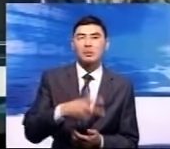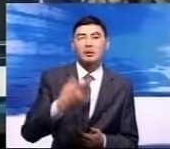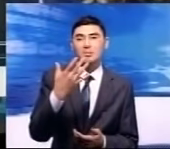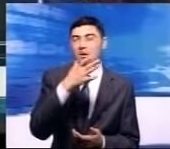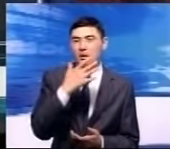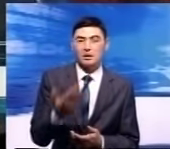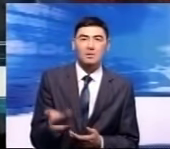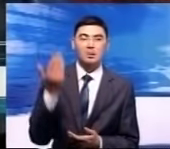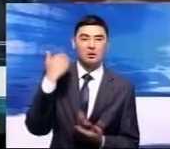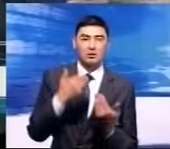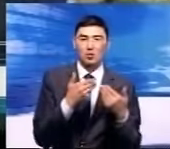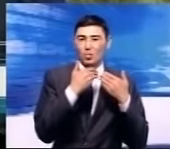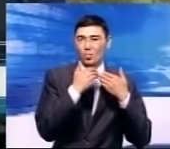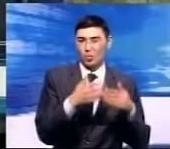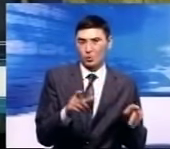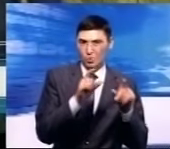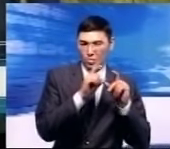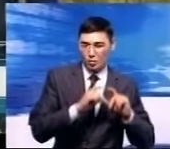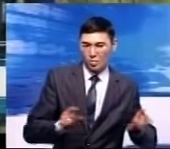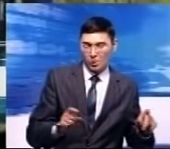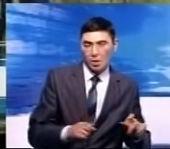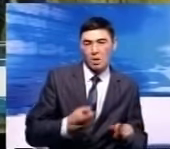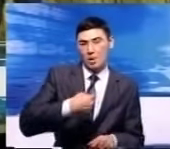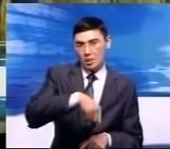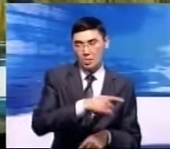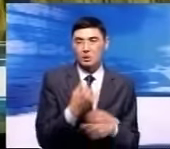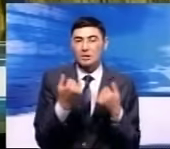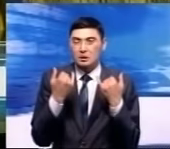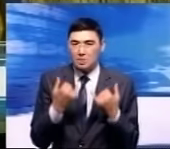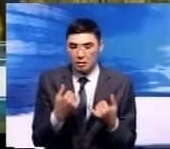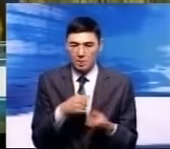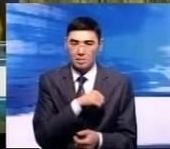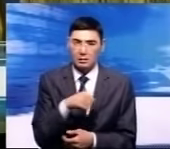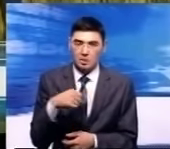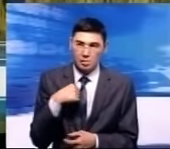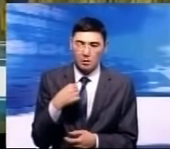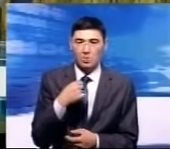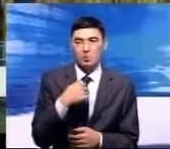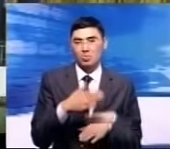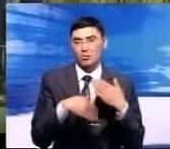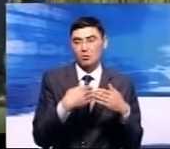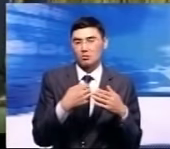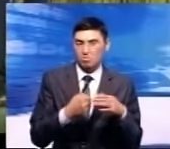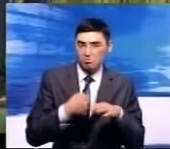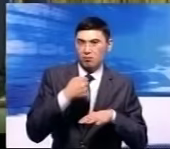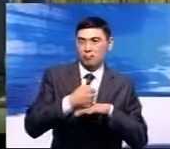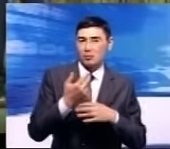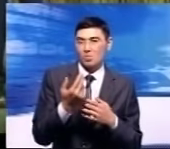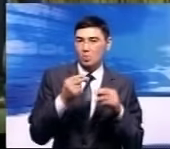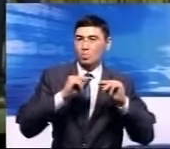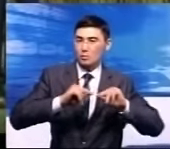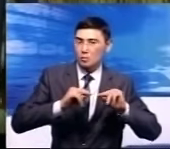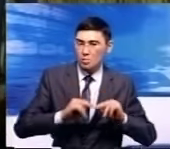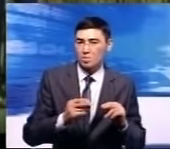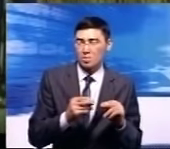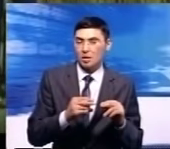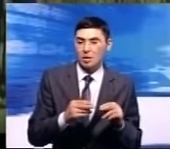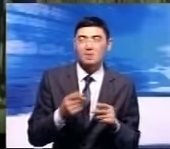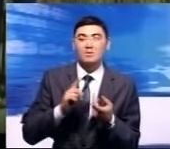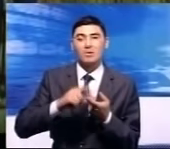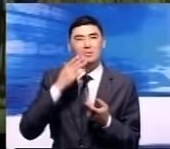те ученики, которые пришли 25 лет назад, они уже сейчас сами являются преподавателями и учителями,